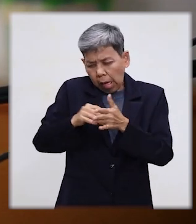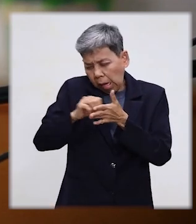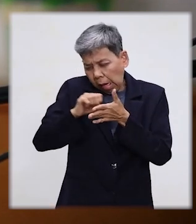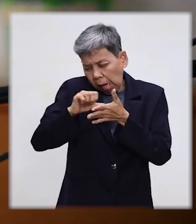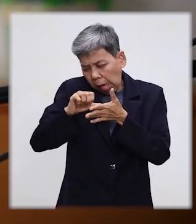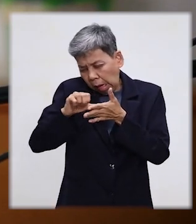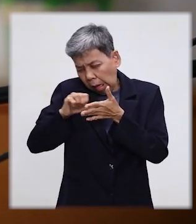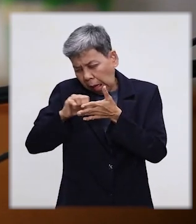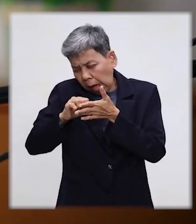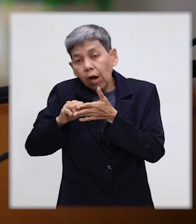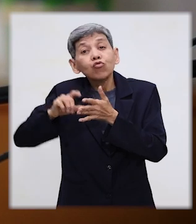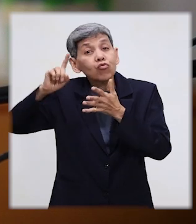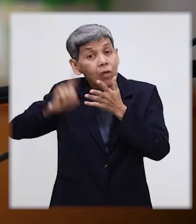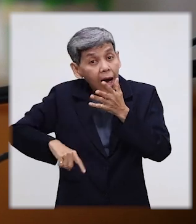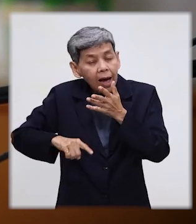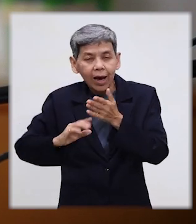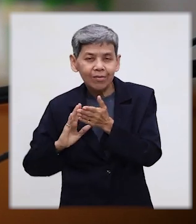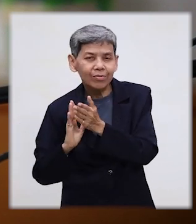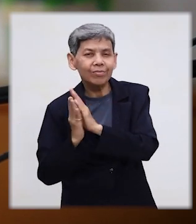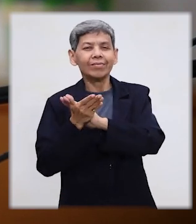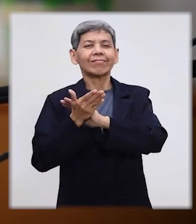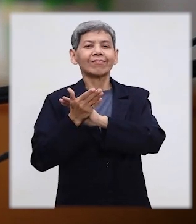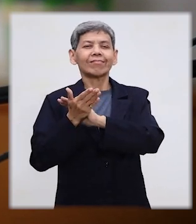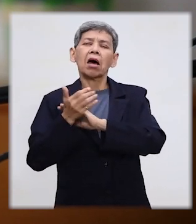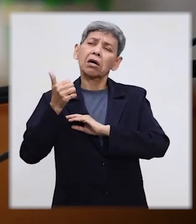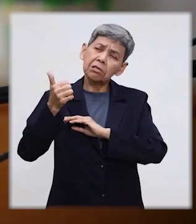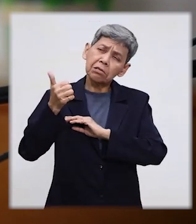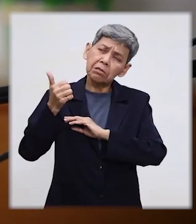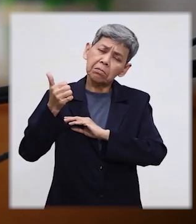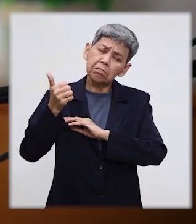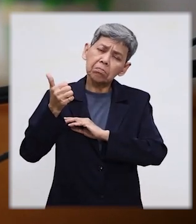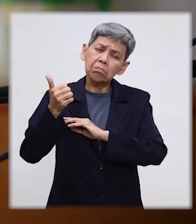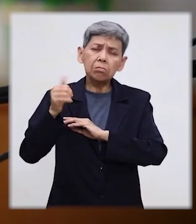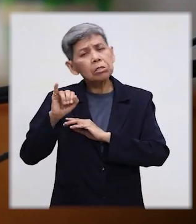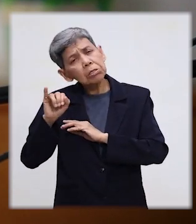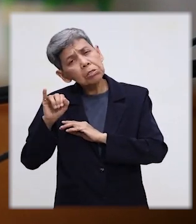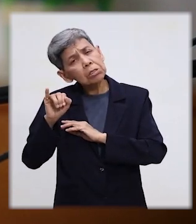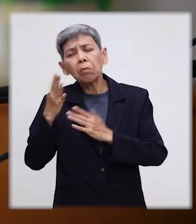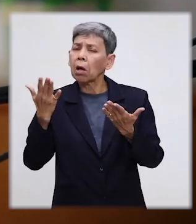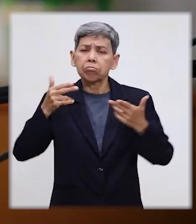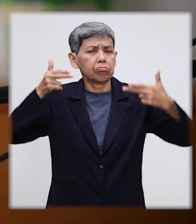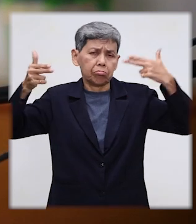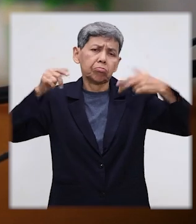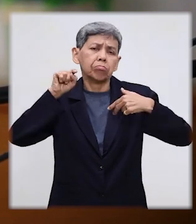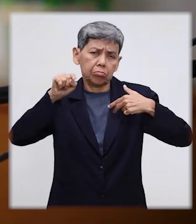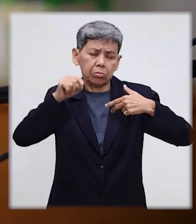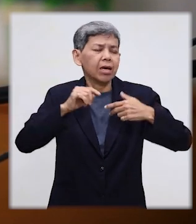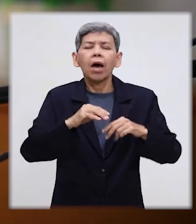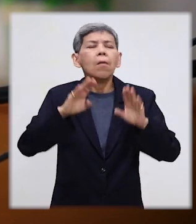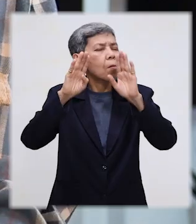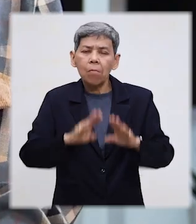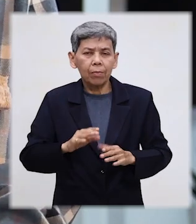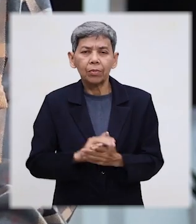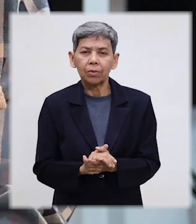าและตอนท้ายชีวิตเขาก็เปลี่ยนไปมันอาจจะดีขึ้นหรือมันอาจจะแย่ลงก็แล้วแต่ว่าทุกเรื่องมันเป็นอย่